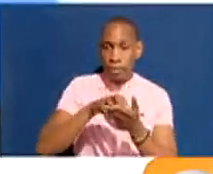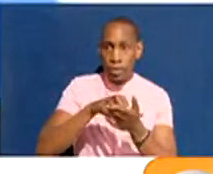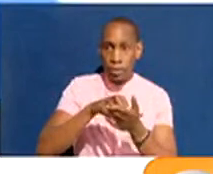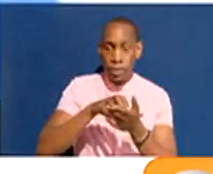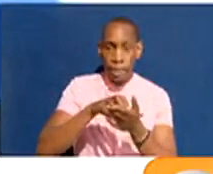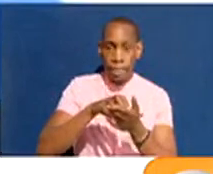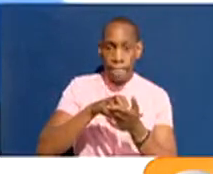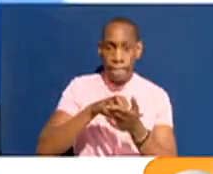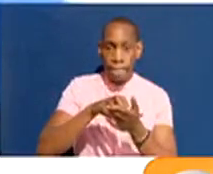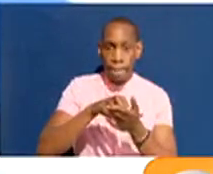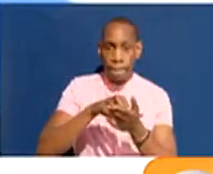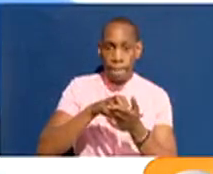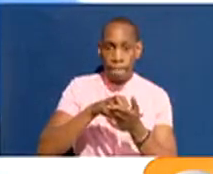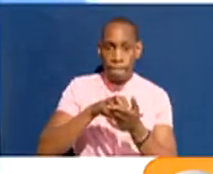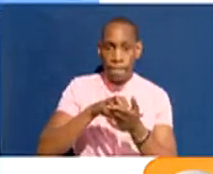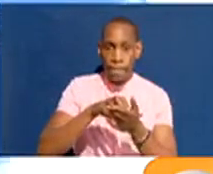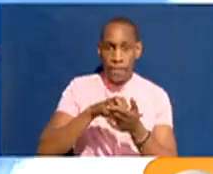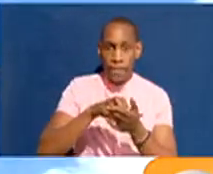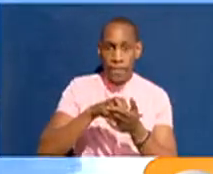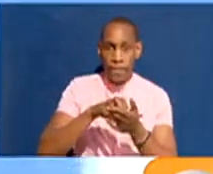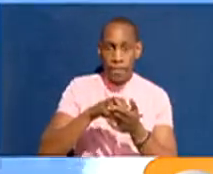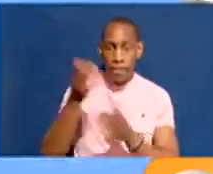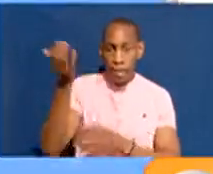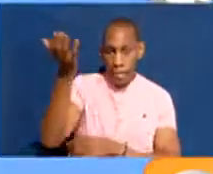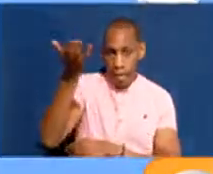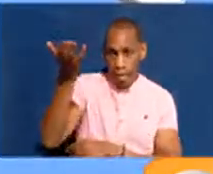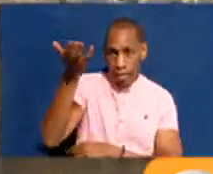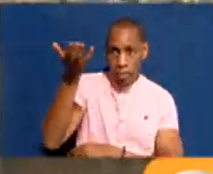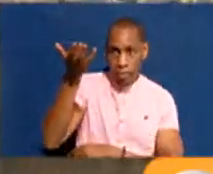ambayo juu ya mawingu